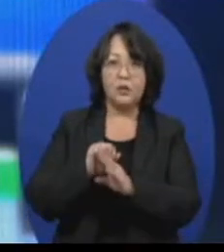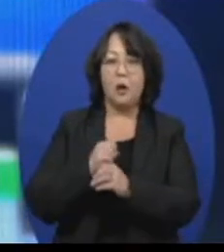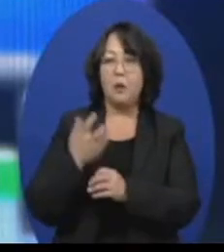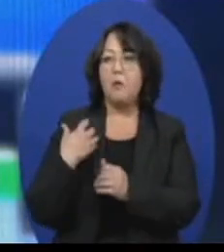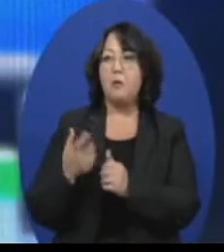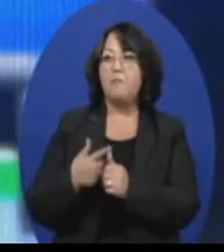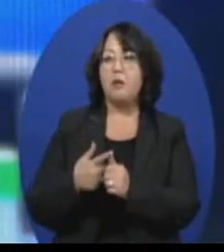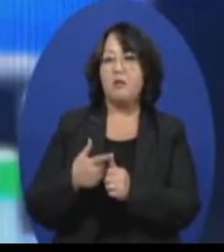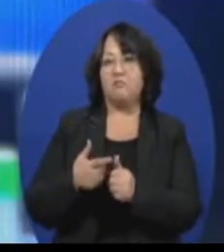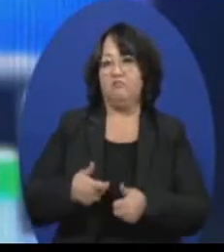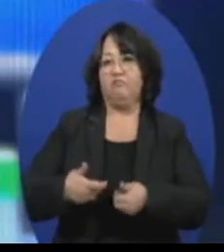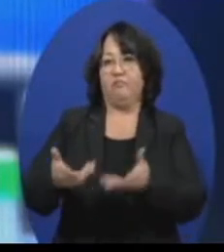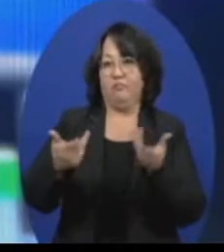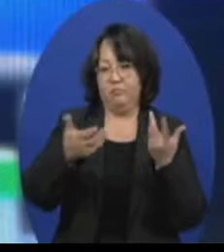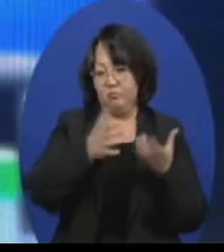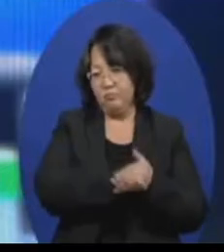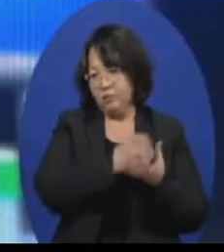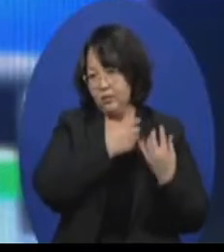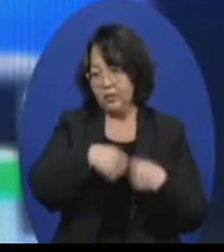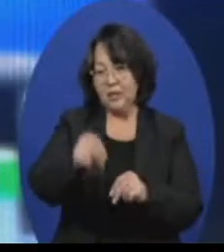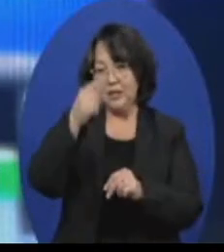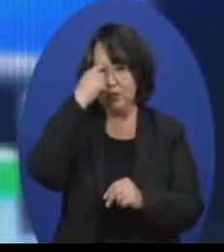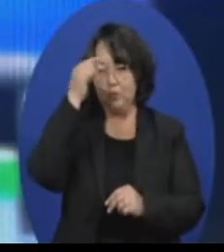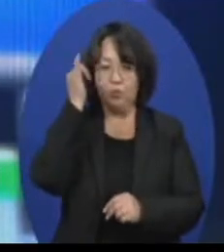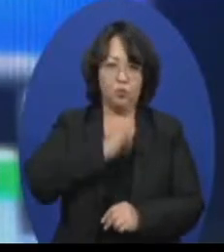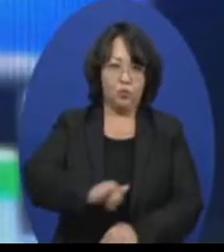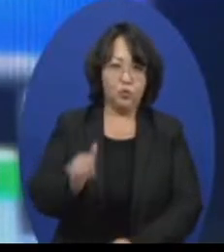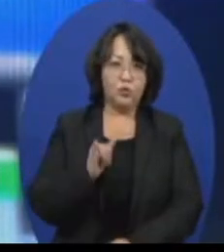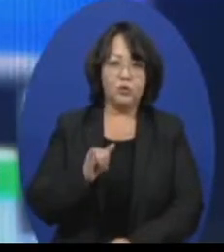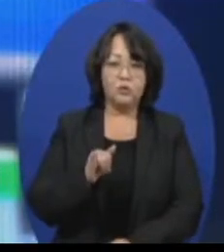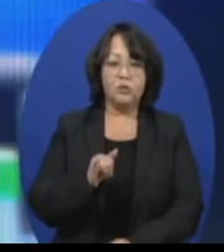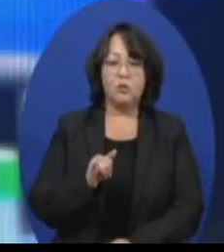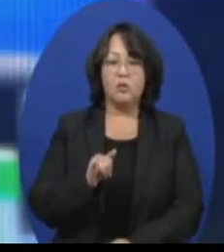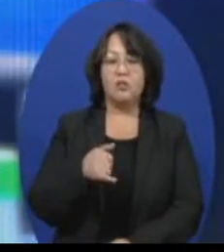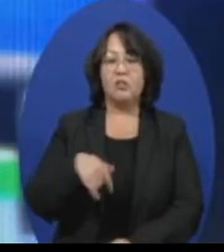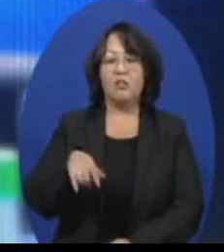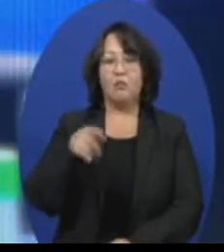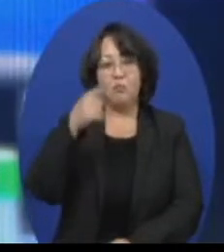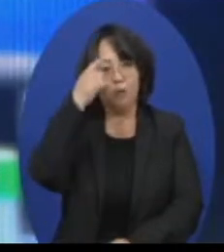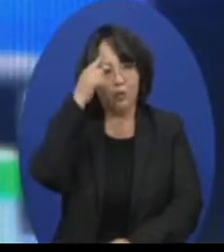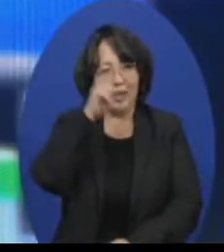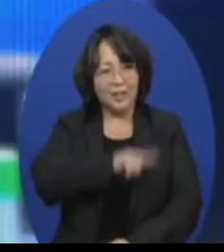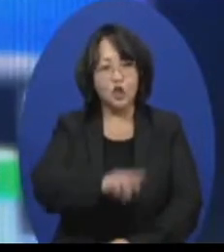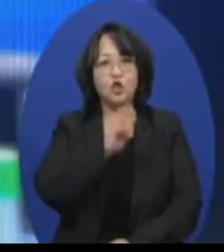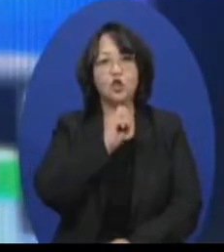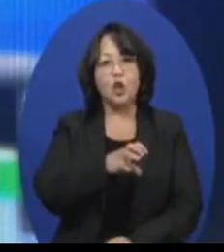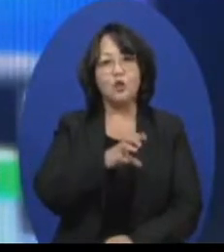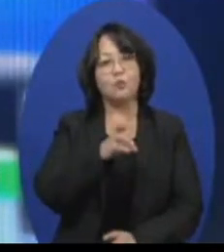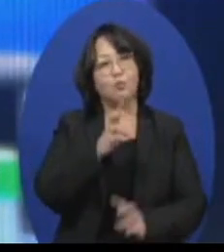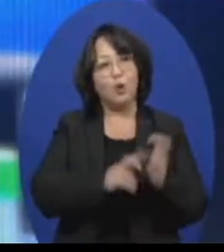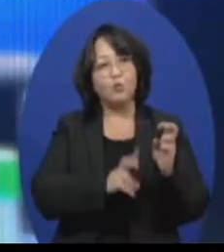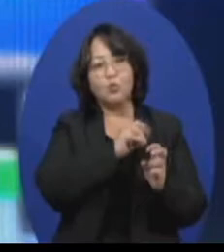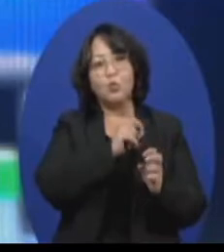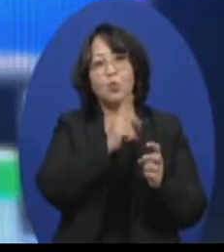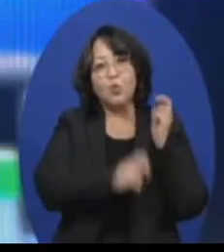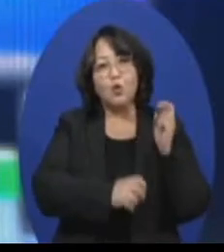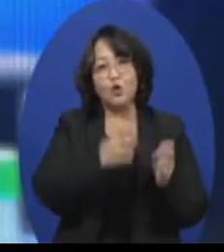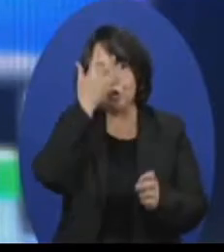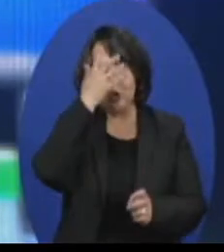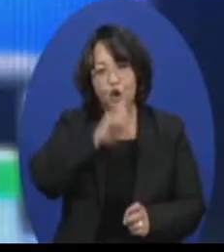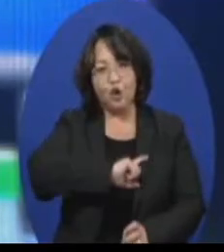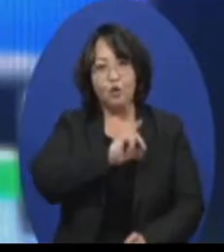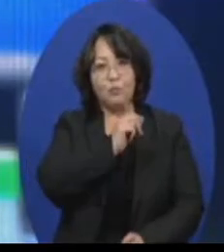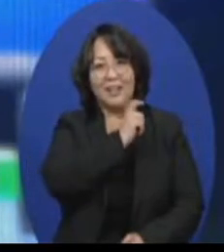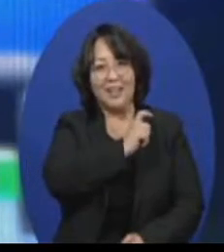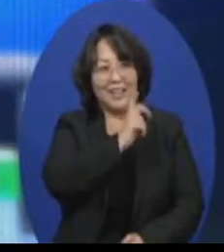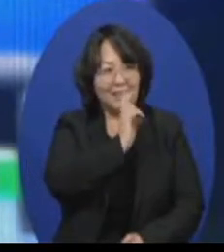гүйцэтгэгчтэй гэрээ үзгэллээ. За бүгд найрамдах энтэг болсын JMC Projects India компани, Монгол газрын тус боловсрол үйлдвэр, төрийн өмчит хувьцаат компани